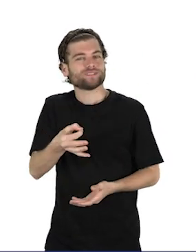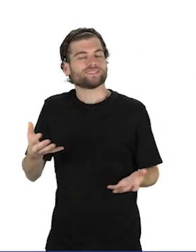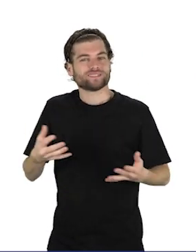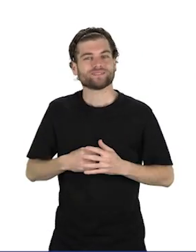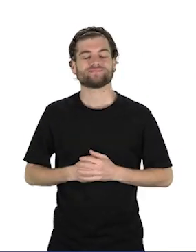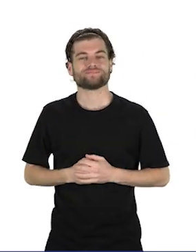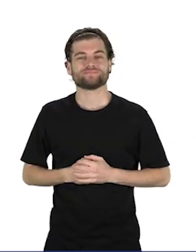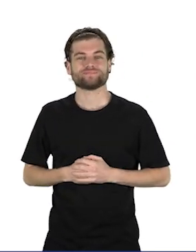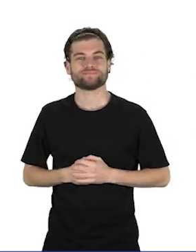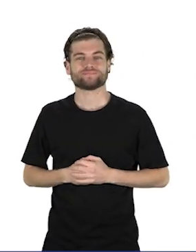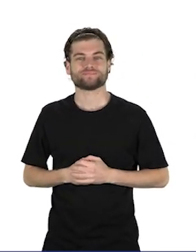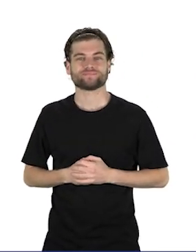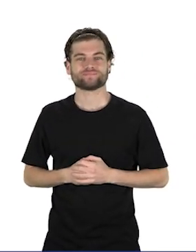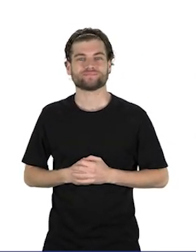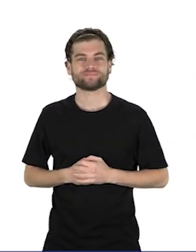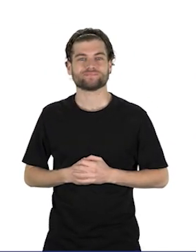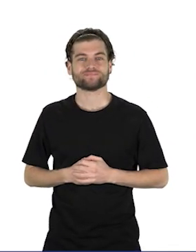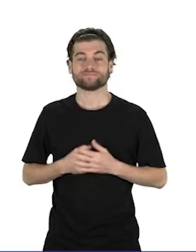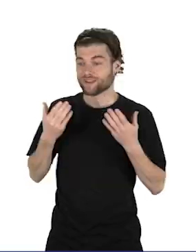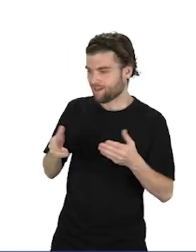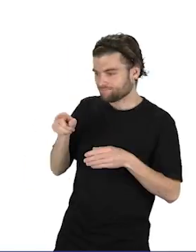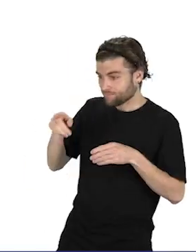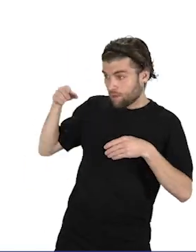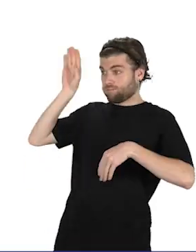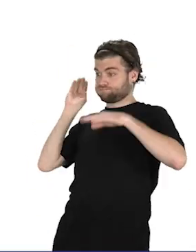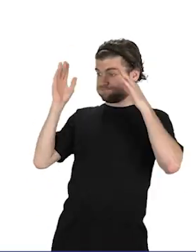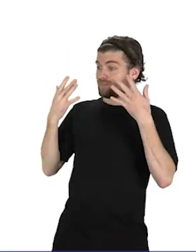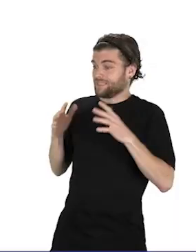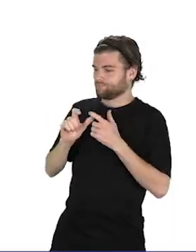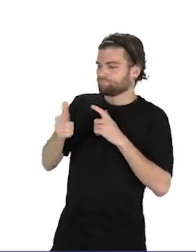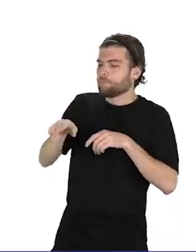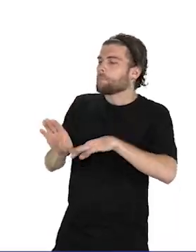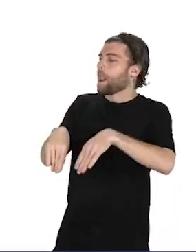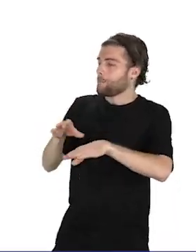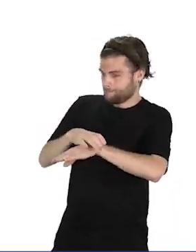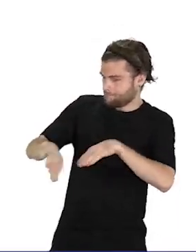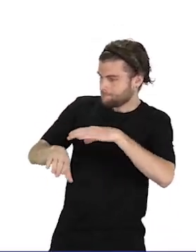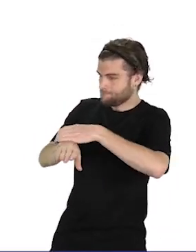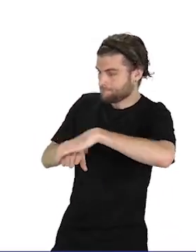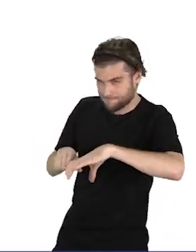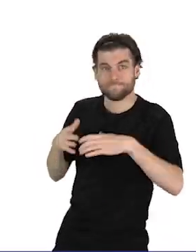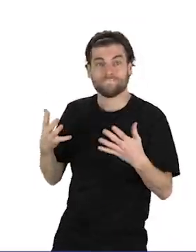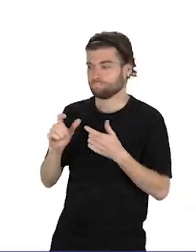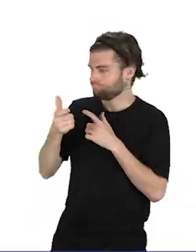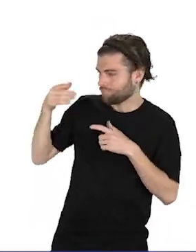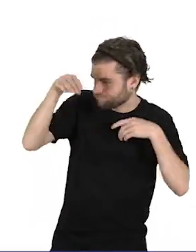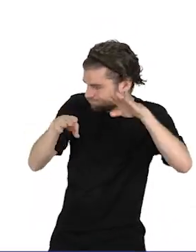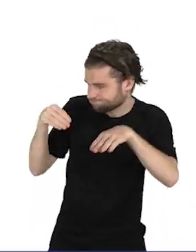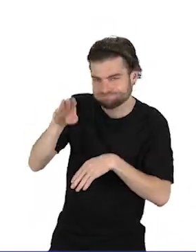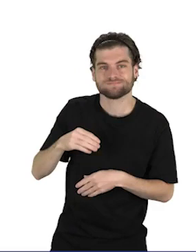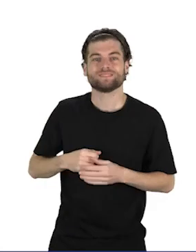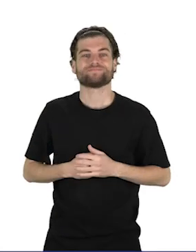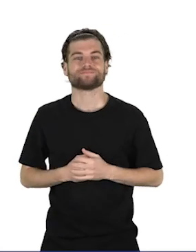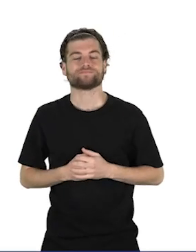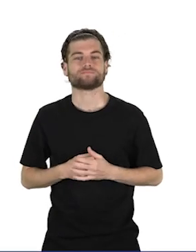équilibré dans les deux parties quoi. Et ils seront nagés à l'envers. Et après vous enlèverez les palmes, en commençant